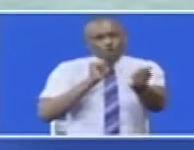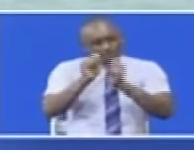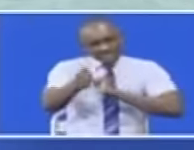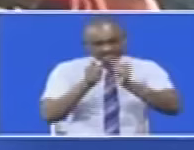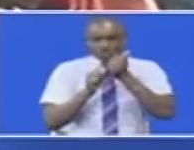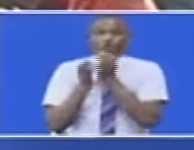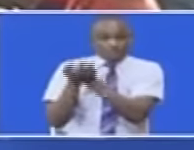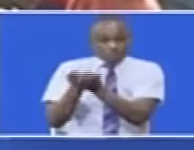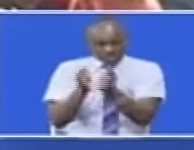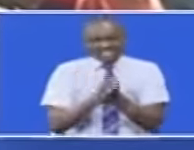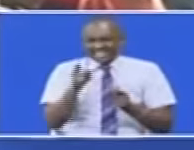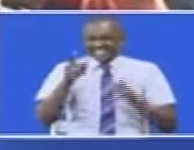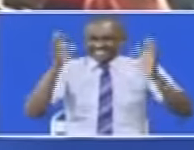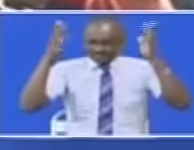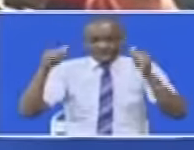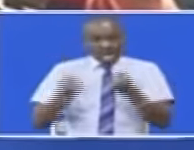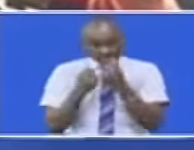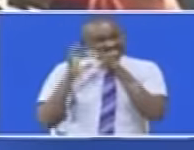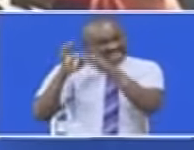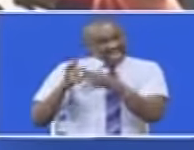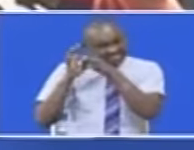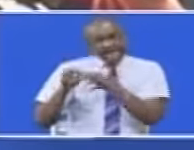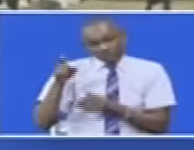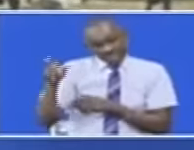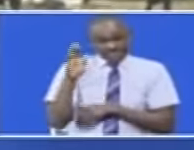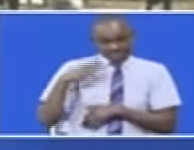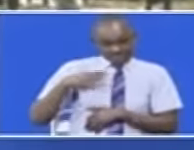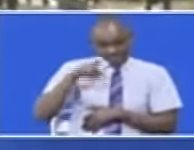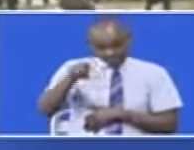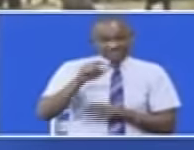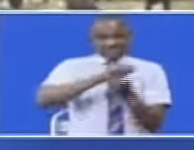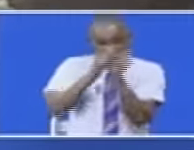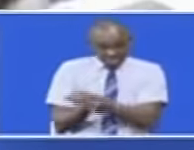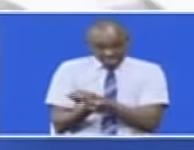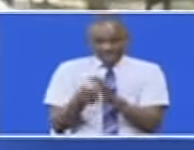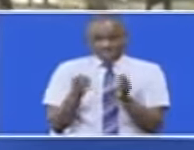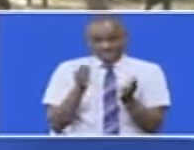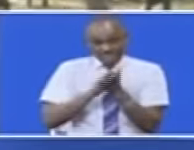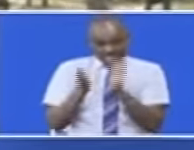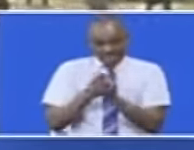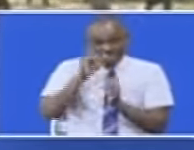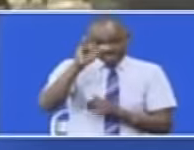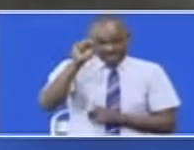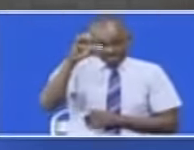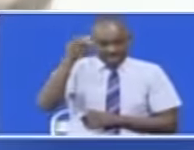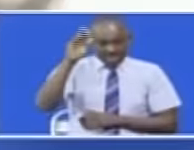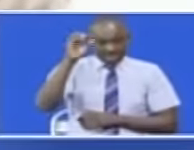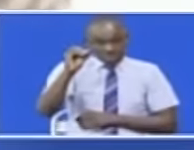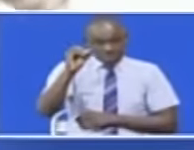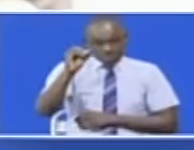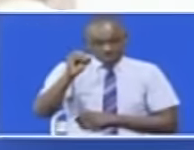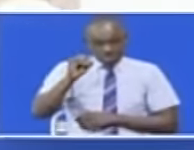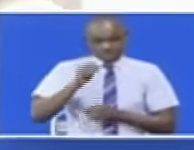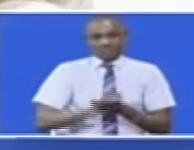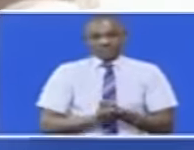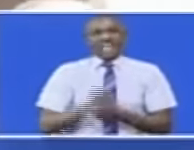maboti. Sherehe kubwa za tamaduni ya Wabanyala sasa zimebadilishwa jina na kuwa the Isambo Beach Carnival. Kila